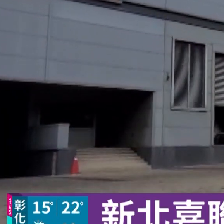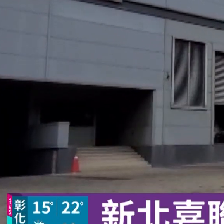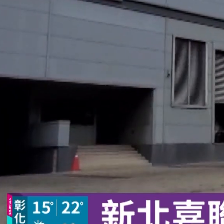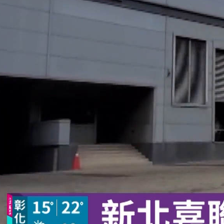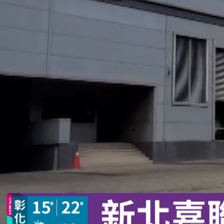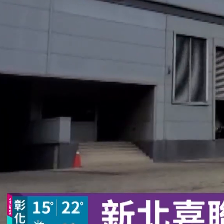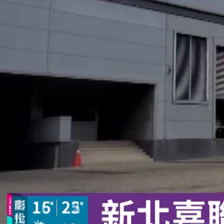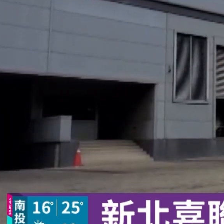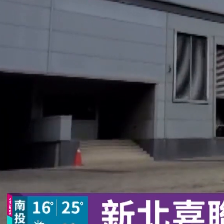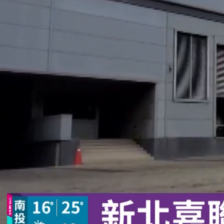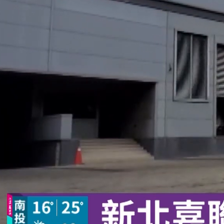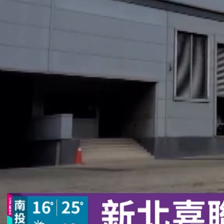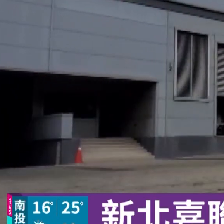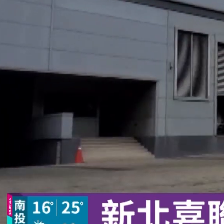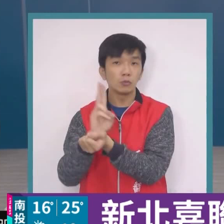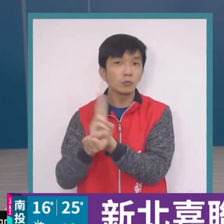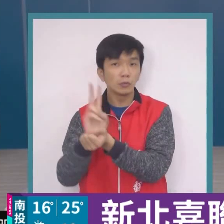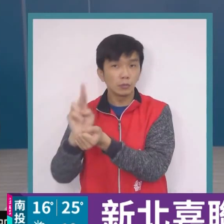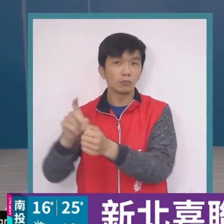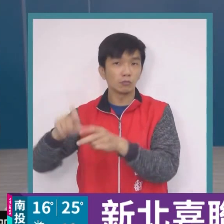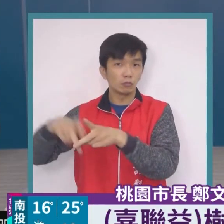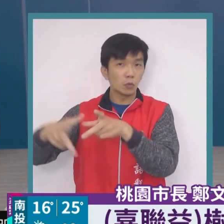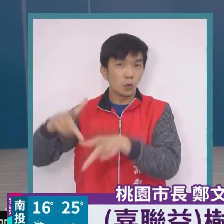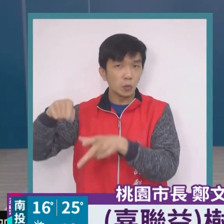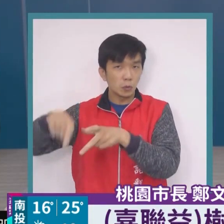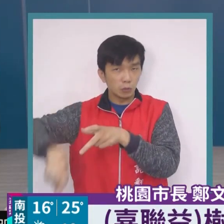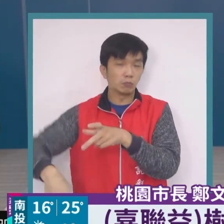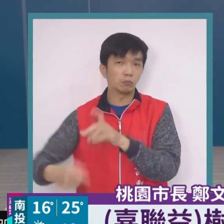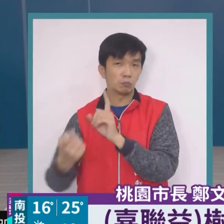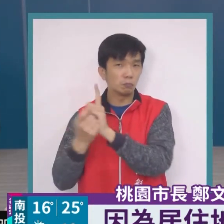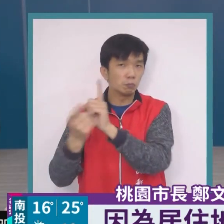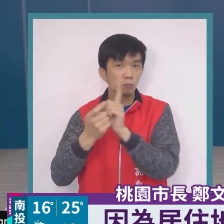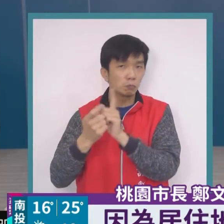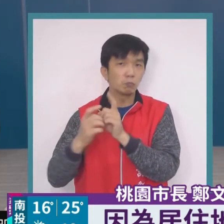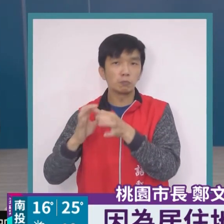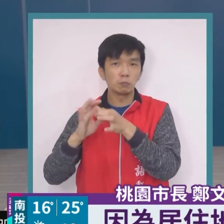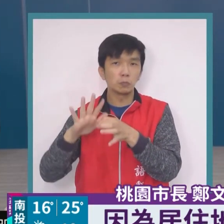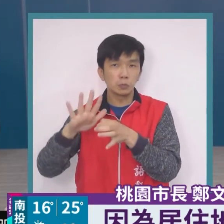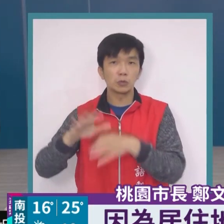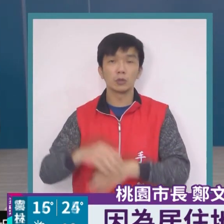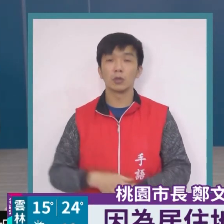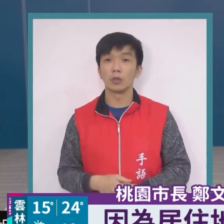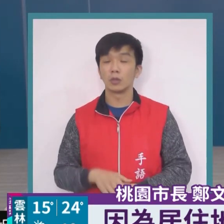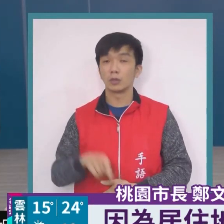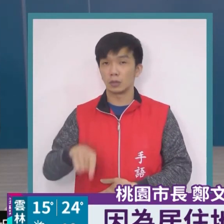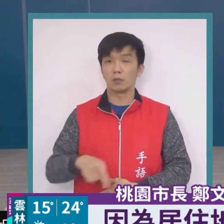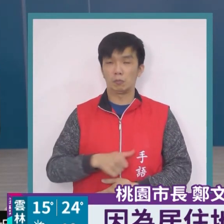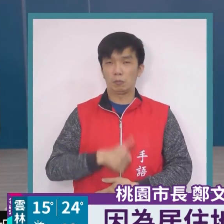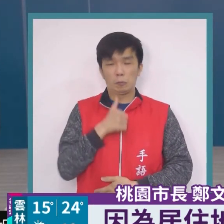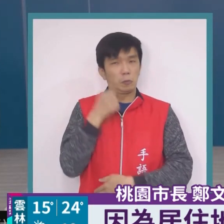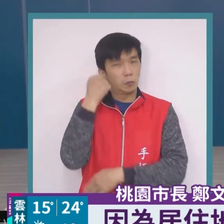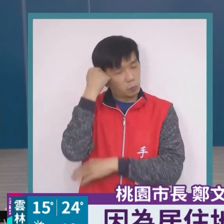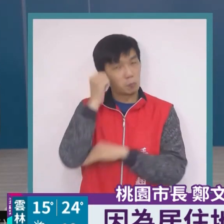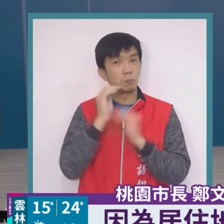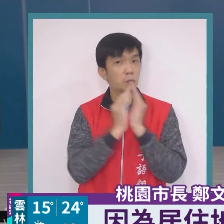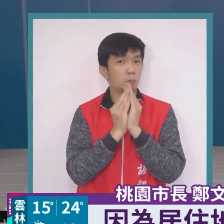中一名就和嘉联益有关。 树林厂的员工，那因为居住地在桃园，是